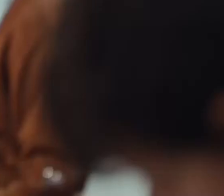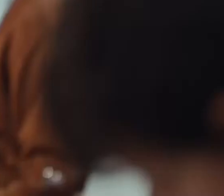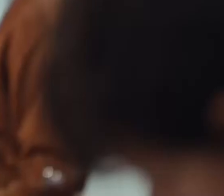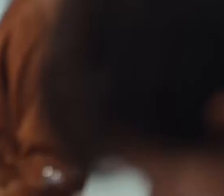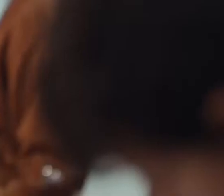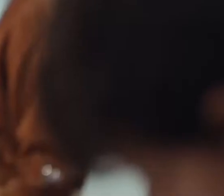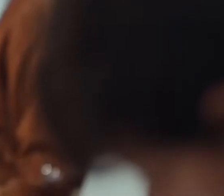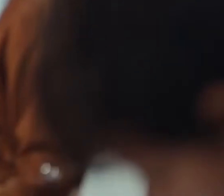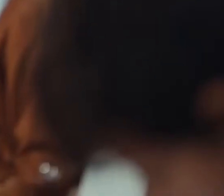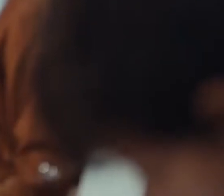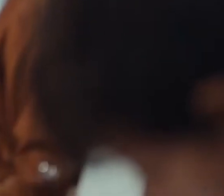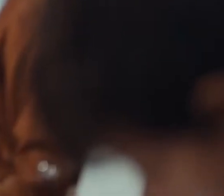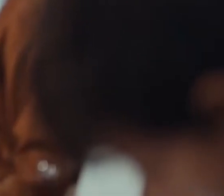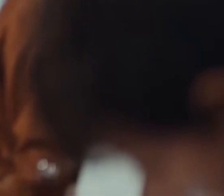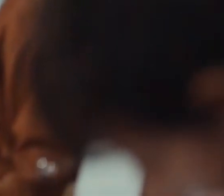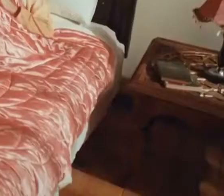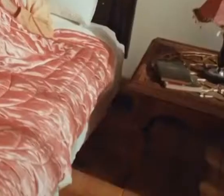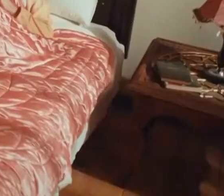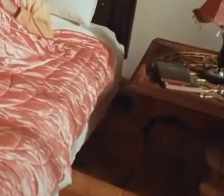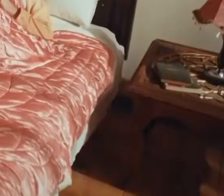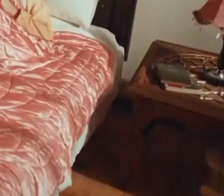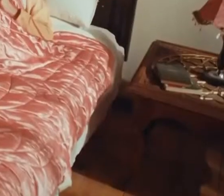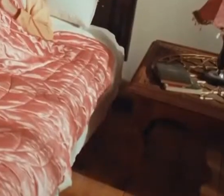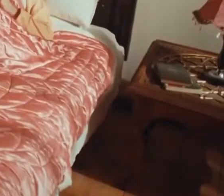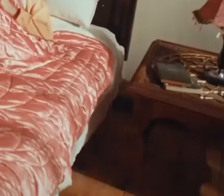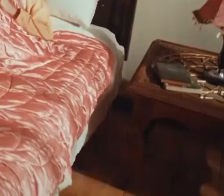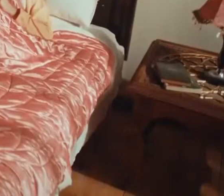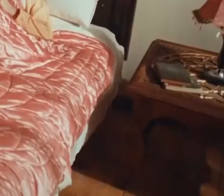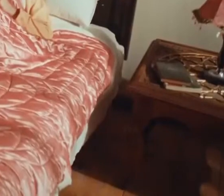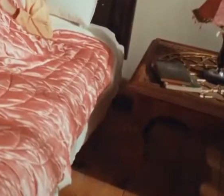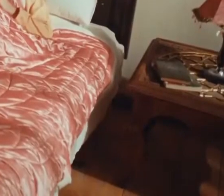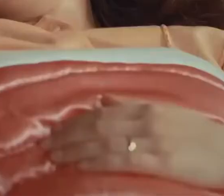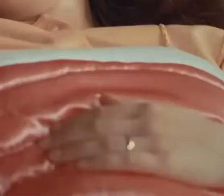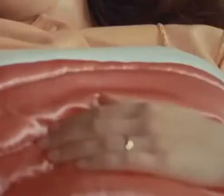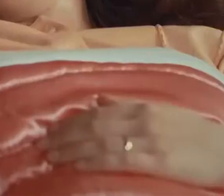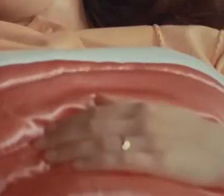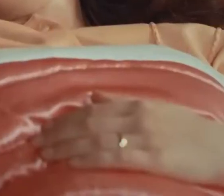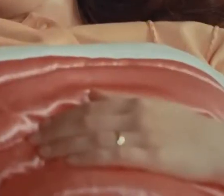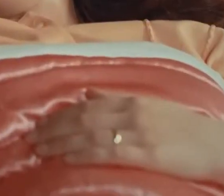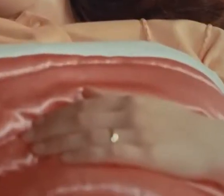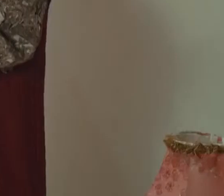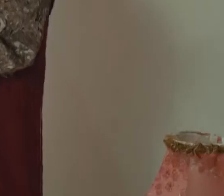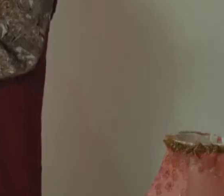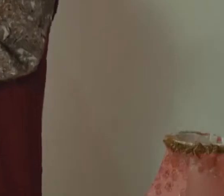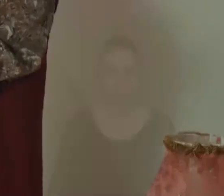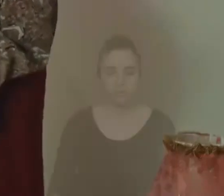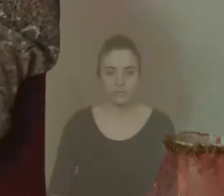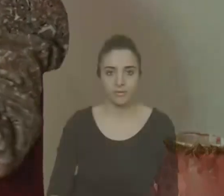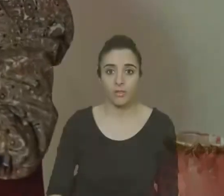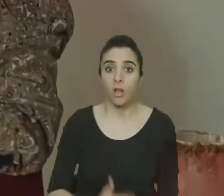İki çocuk da suçlu gözleri yerde mahcup, ezik oturuyorlar. Şerife Naciye'nin ateşini ölçtü.